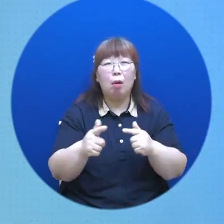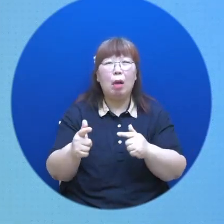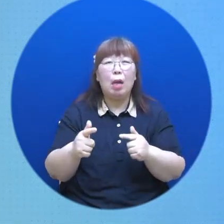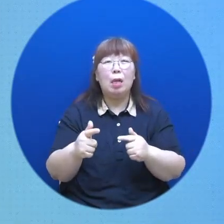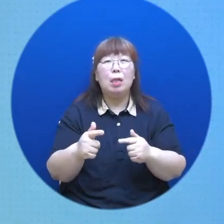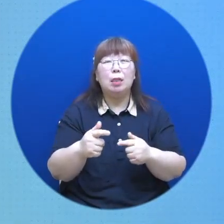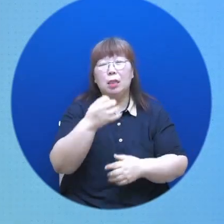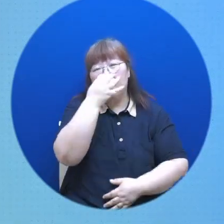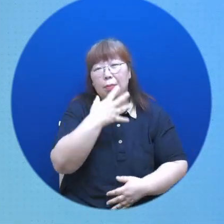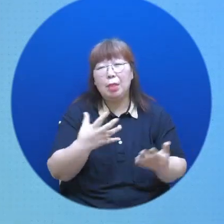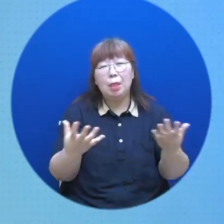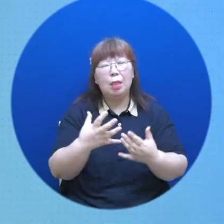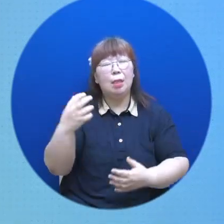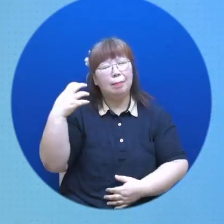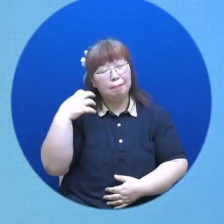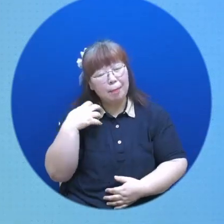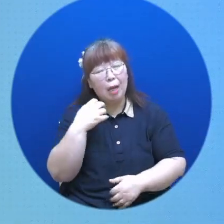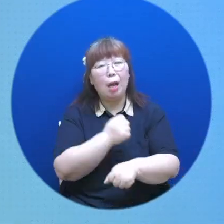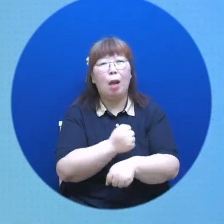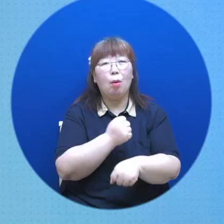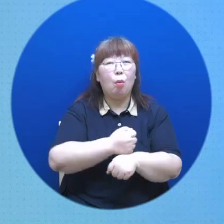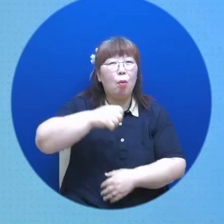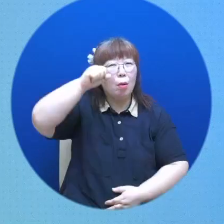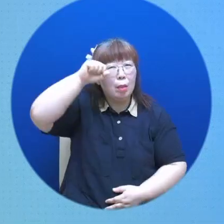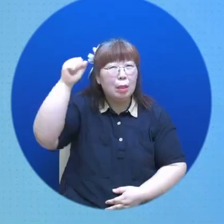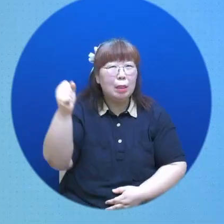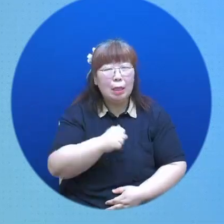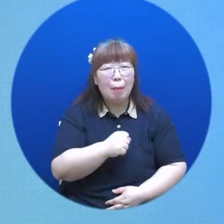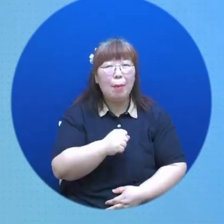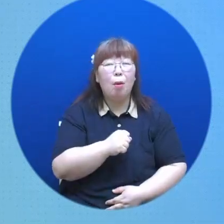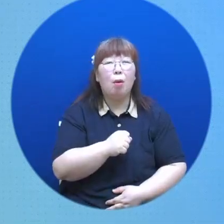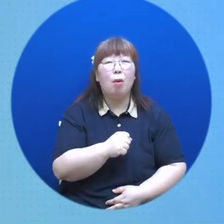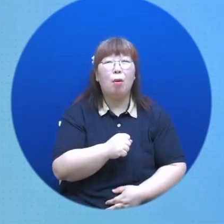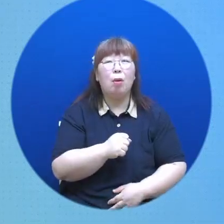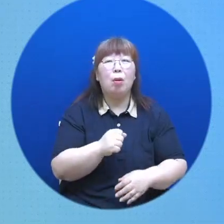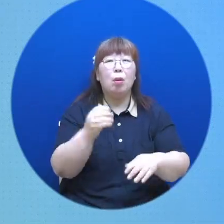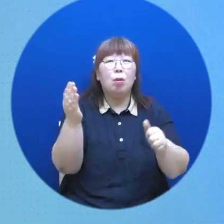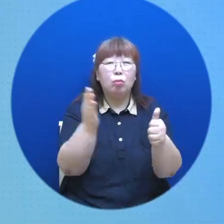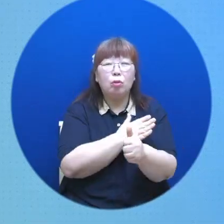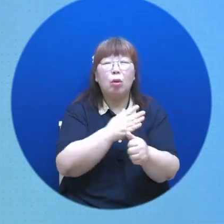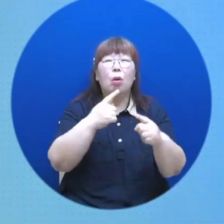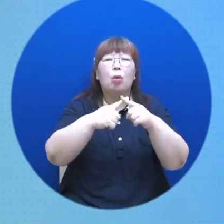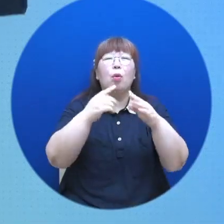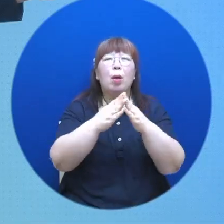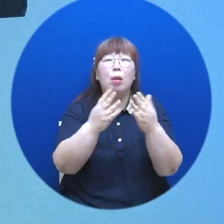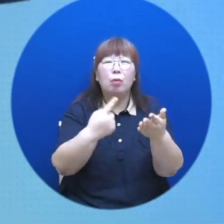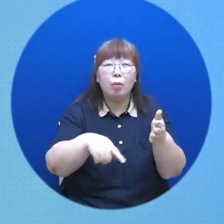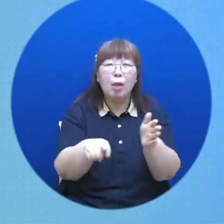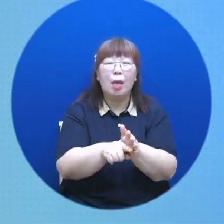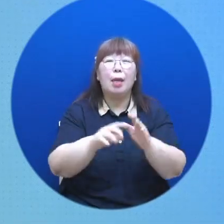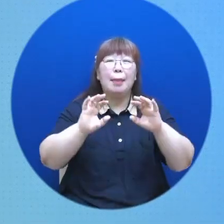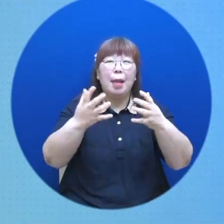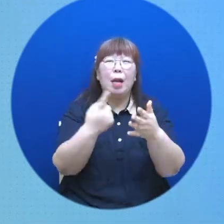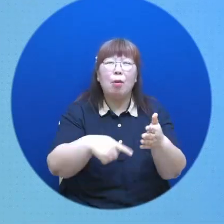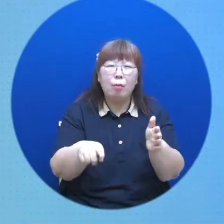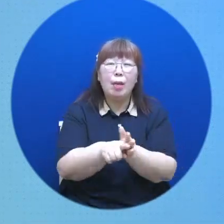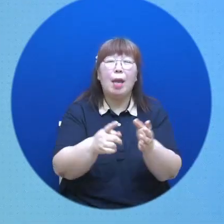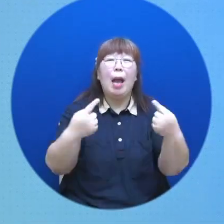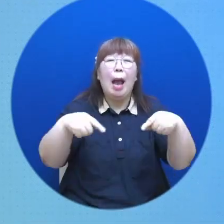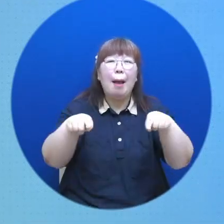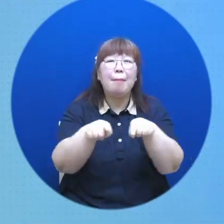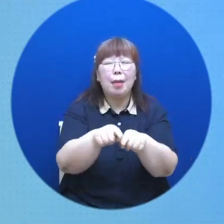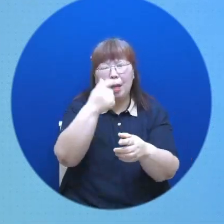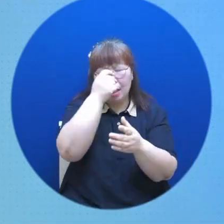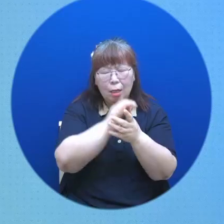묵묵히 감당하시는 분들, 새벽 늦은 시간까지 이 자리에 남아서 교회를 위하여, 나라를 위하여 함께 기도해